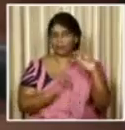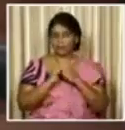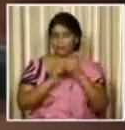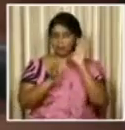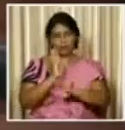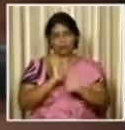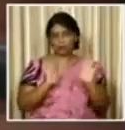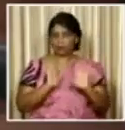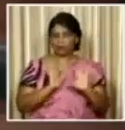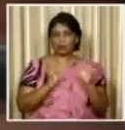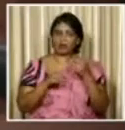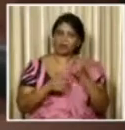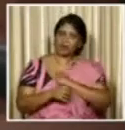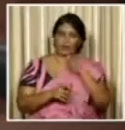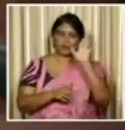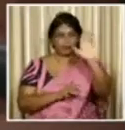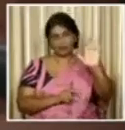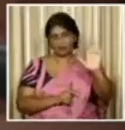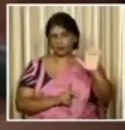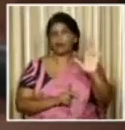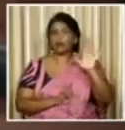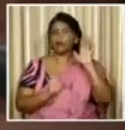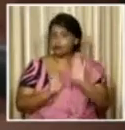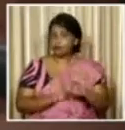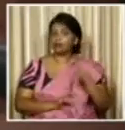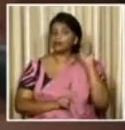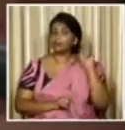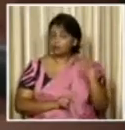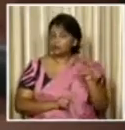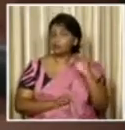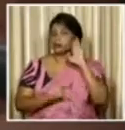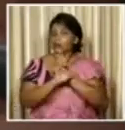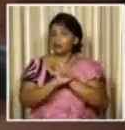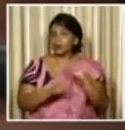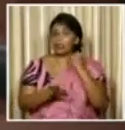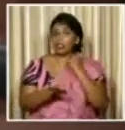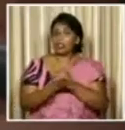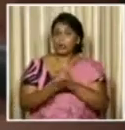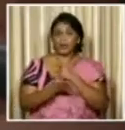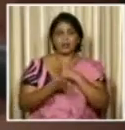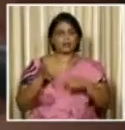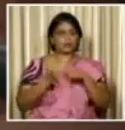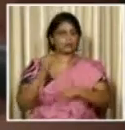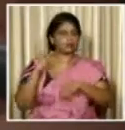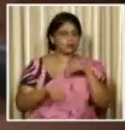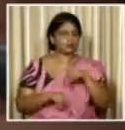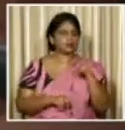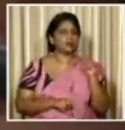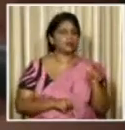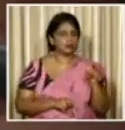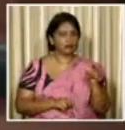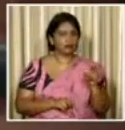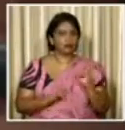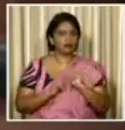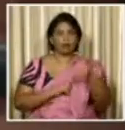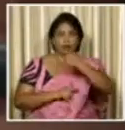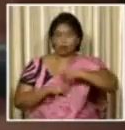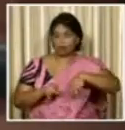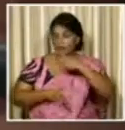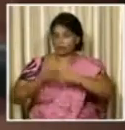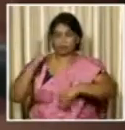karanne. Eya pakshawim balaya yada thiyena. Habai ya prakasha kala thiyena tepal chandaya. Sabhave chandaya